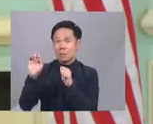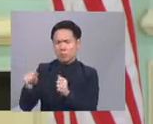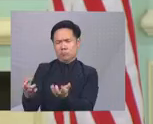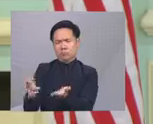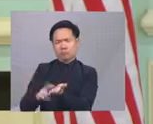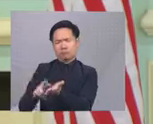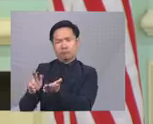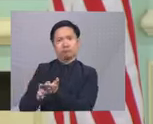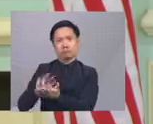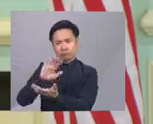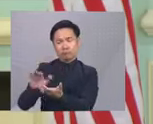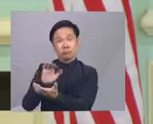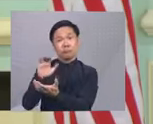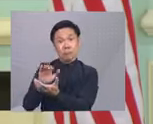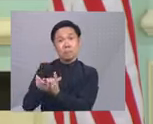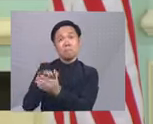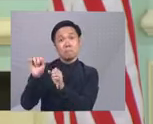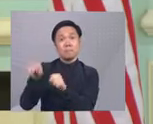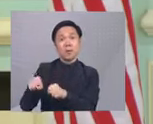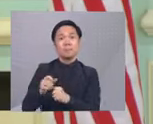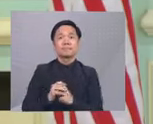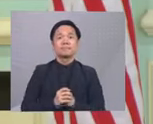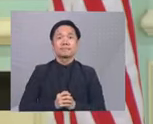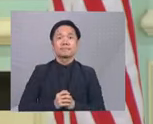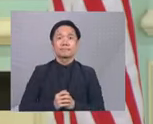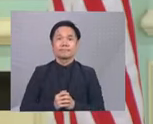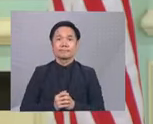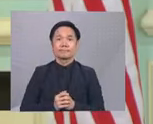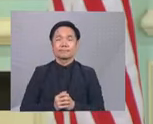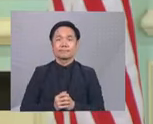perkahwinan. Cuma